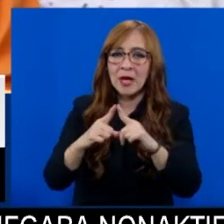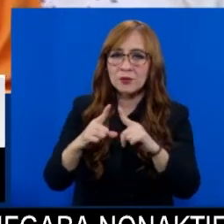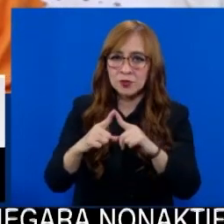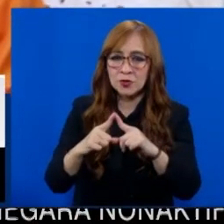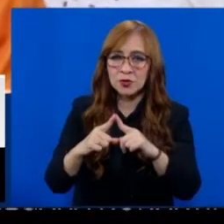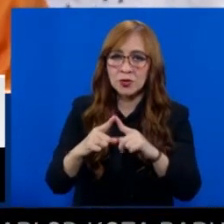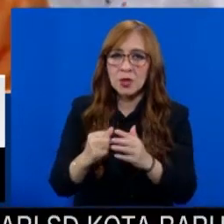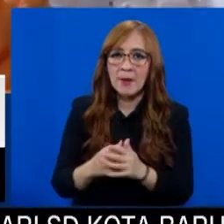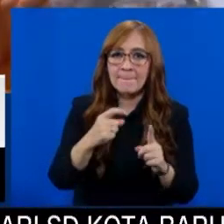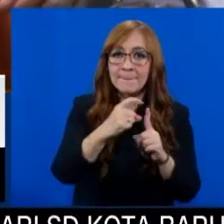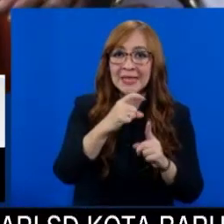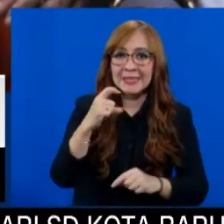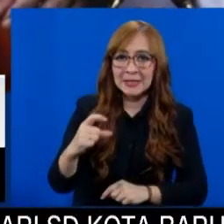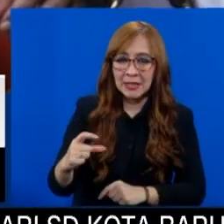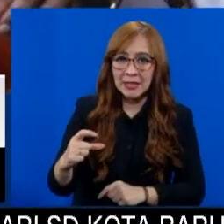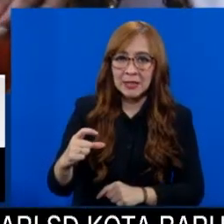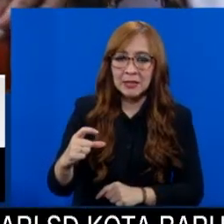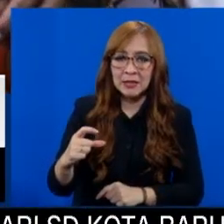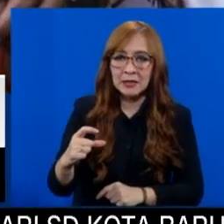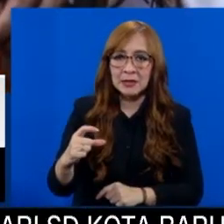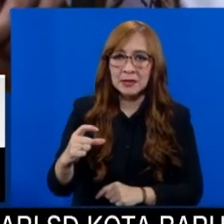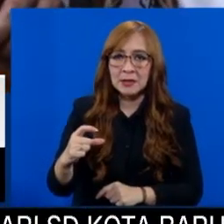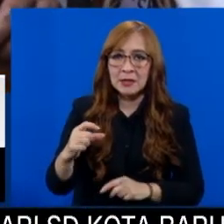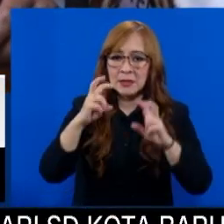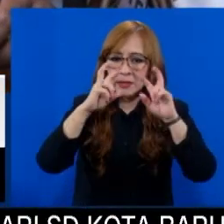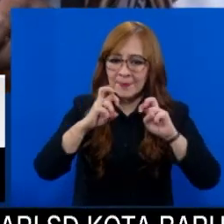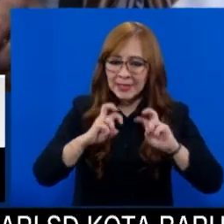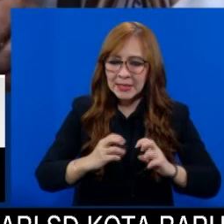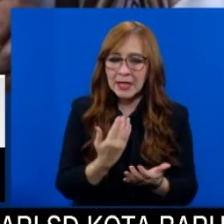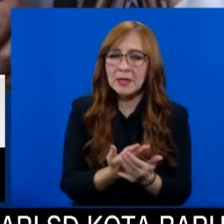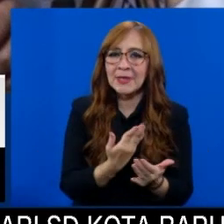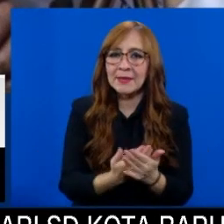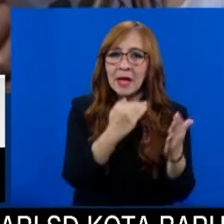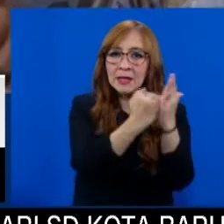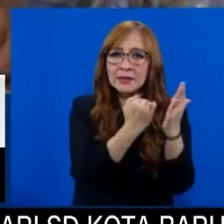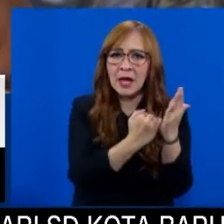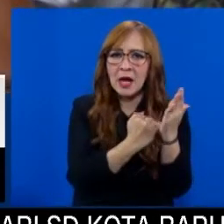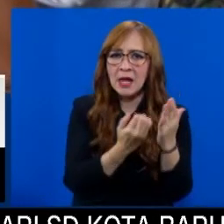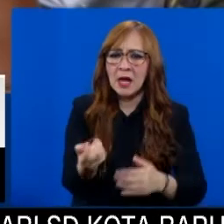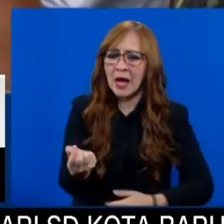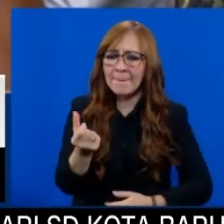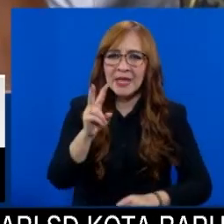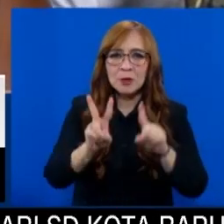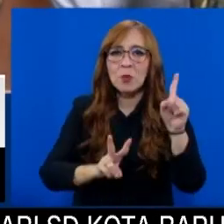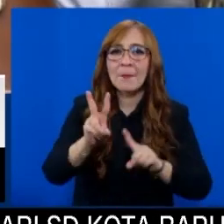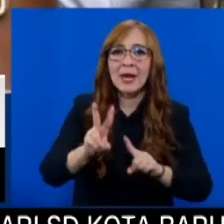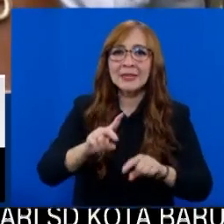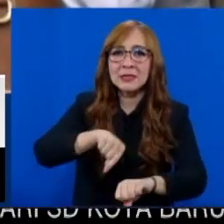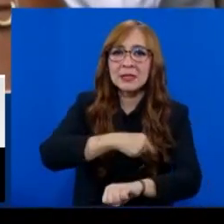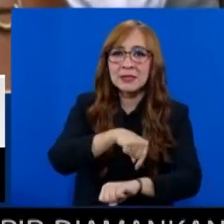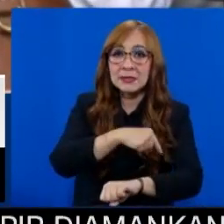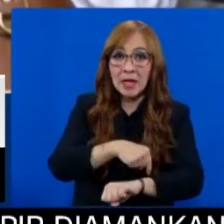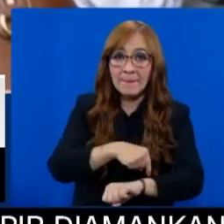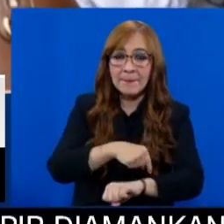Putri Chandrawati ini juga diperiksa keterangannya hampir selama 12 jam dengan 80 pertanyaan.